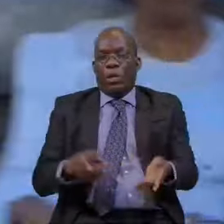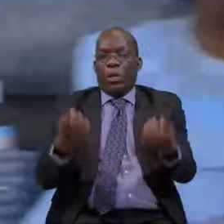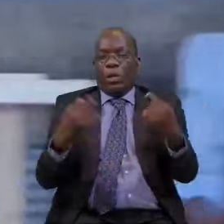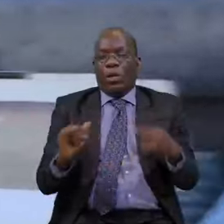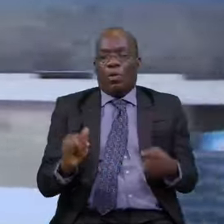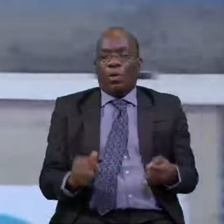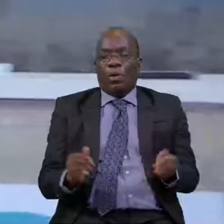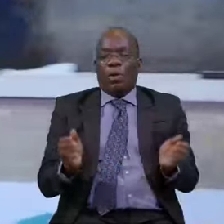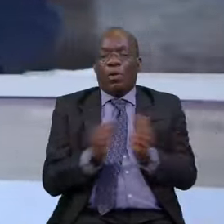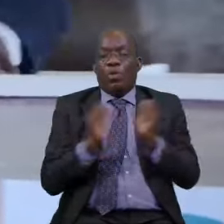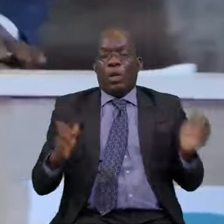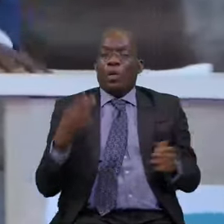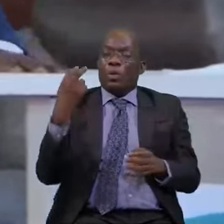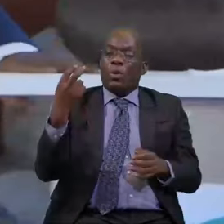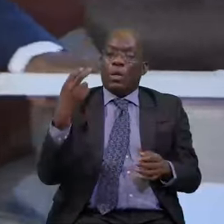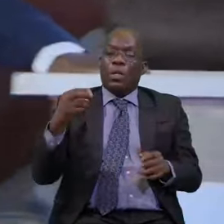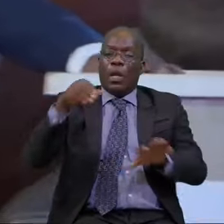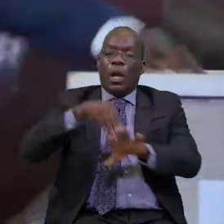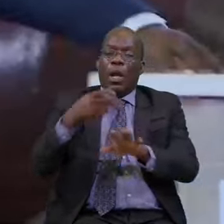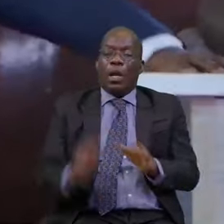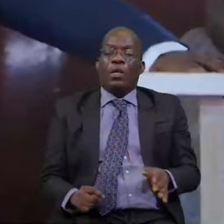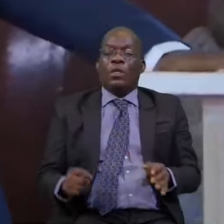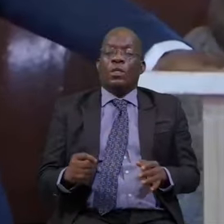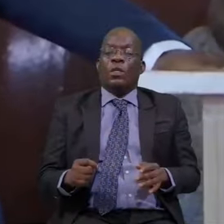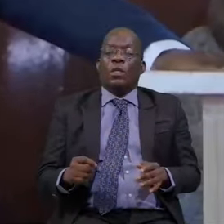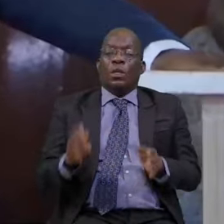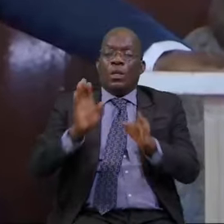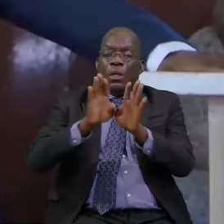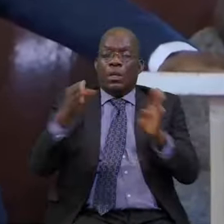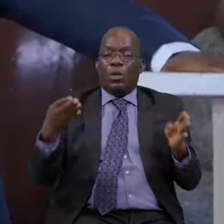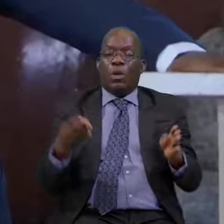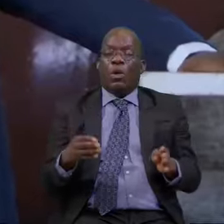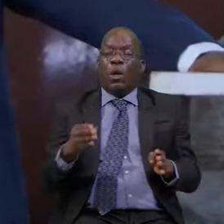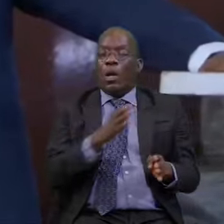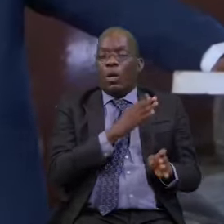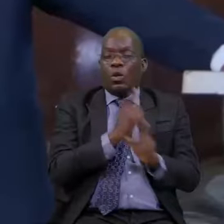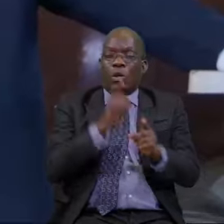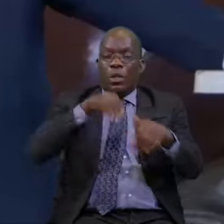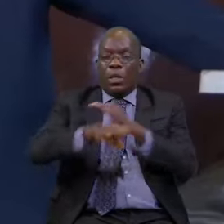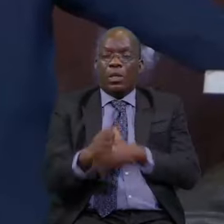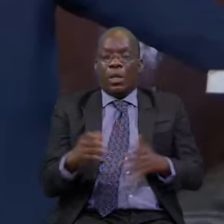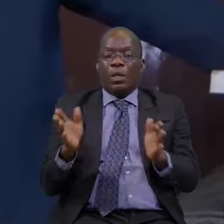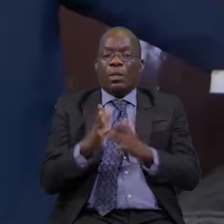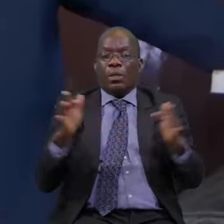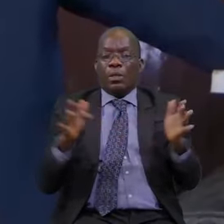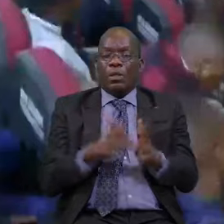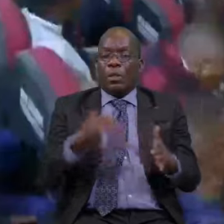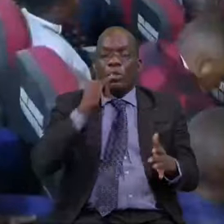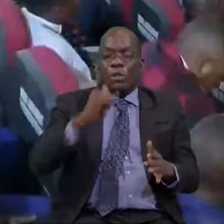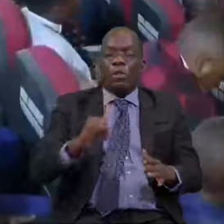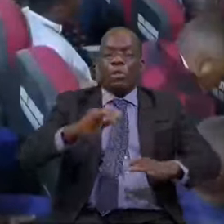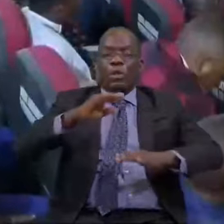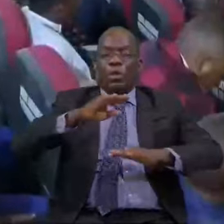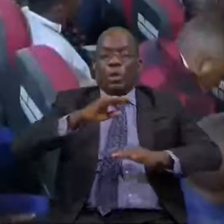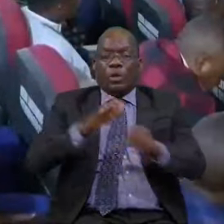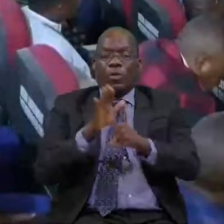qui entre sans taper à la porte et subrepticement cela rentre dans votre famille. Et Jésus est suffisant